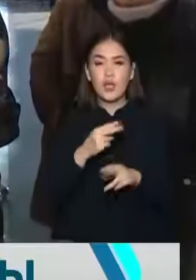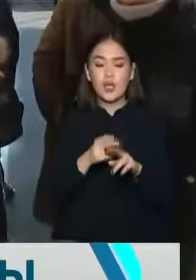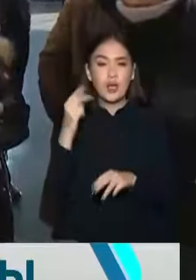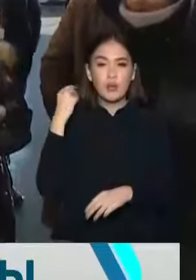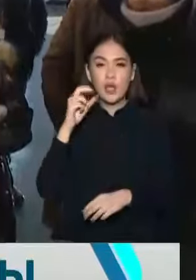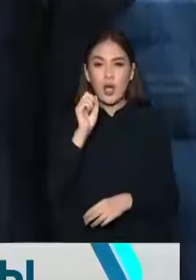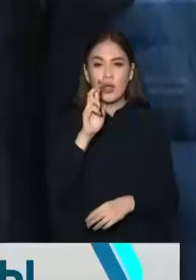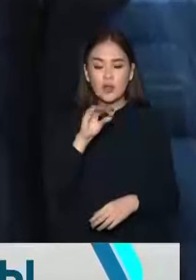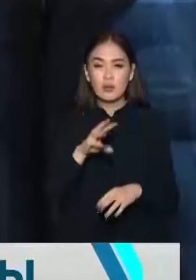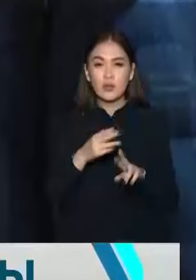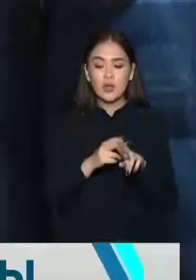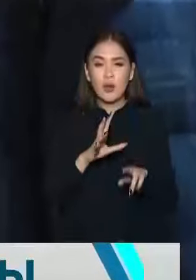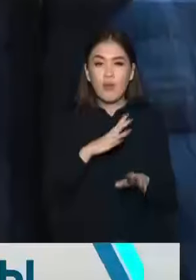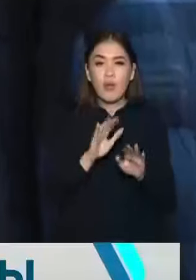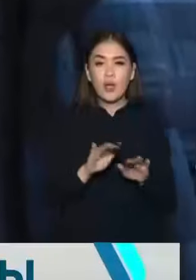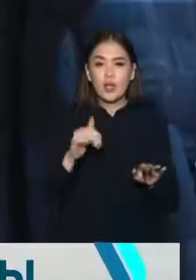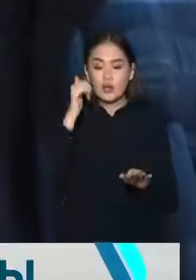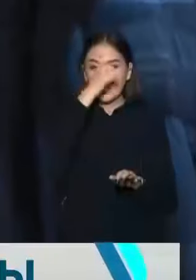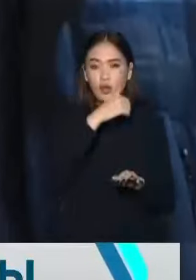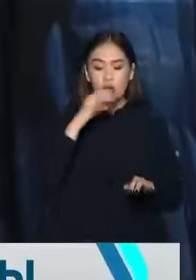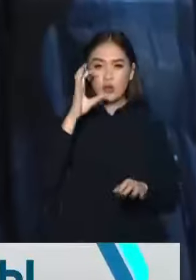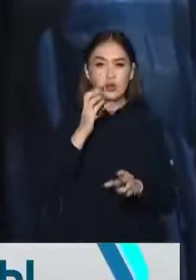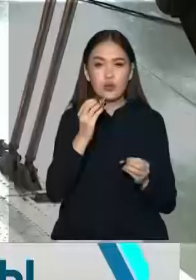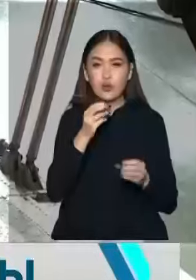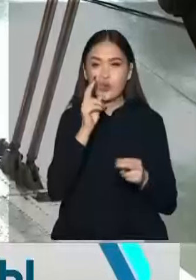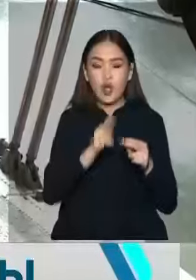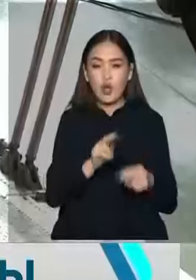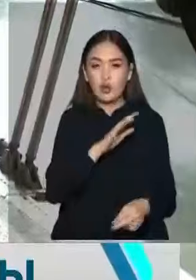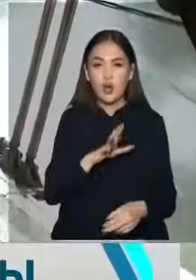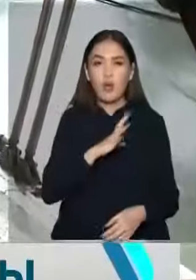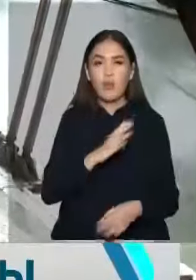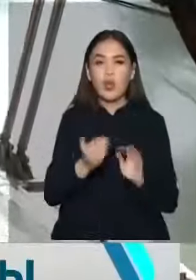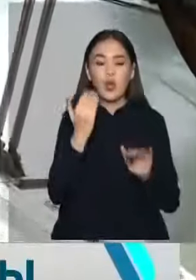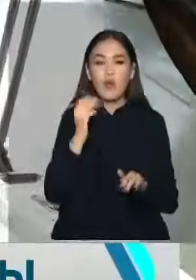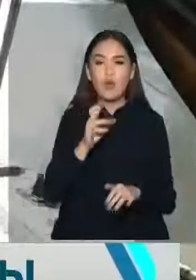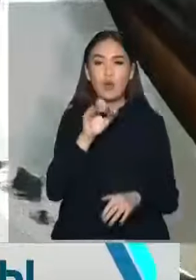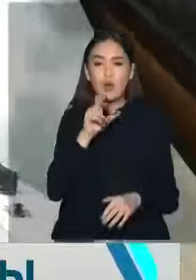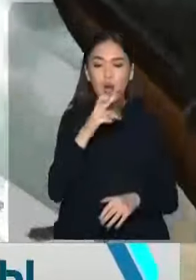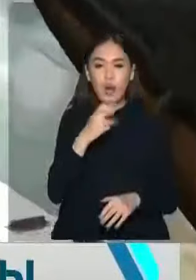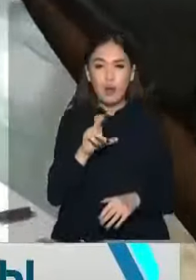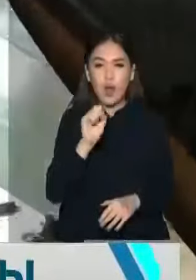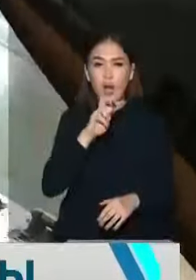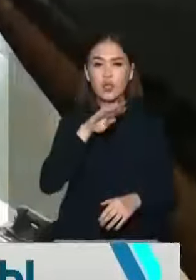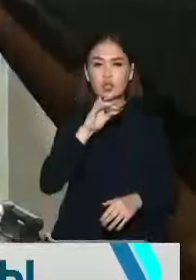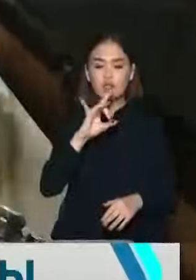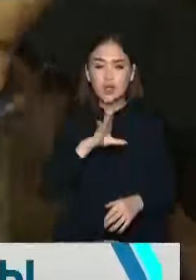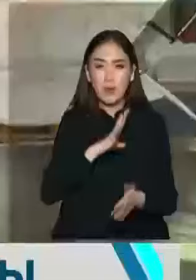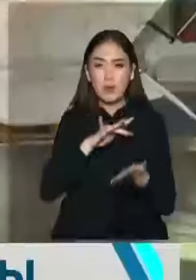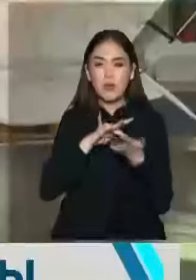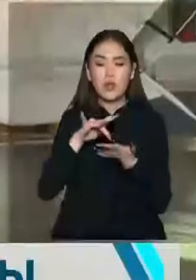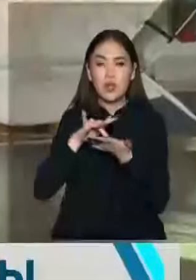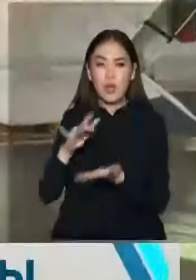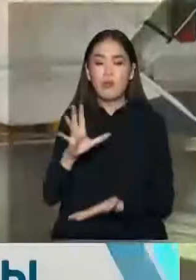президент әкімшілігінің биылғы балалар жылында ұйымдастырған шарасы мұнымен шектелмейді. Бұған дейін Бурабай курорттық аймағына, Алжир мұражайына да саяхат ұйымдастырған